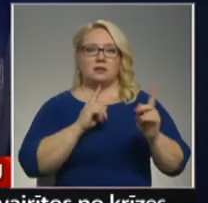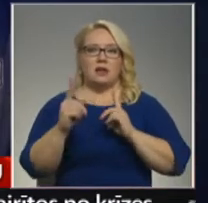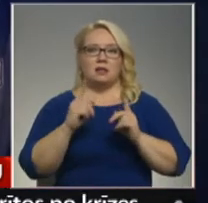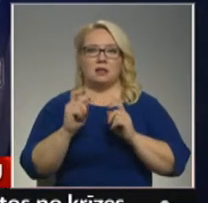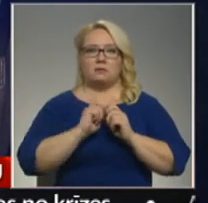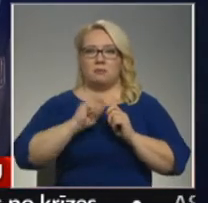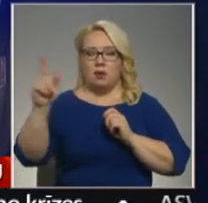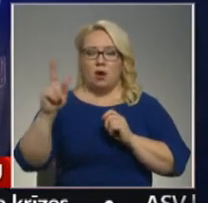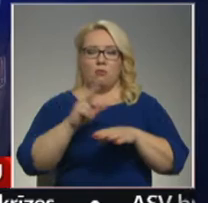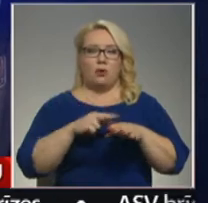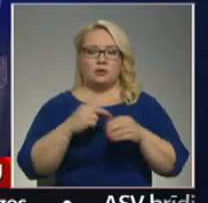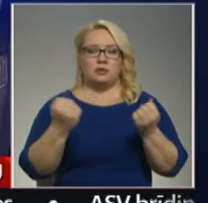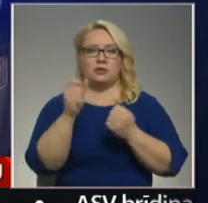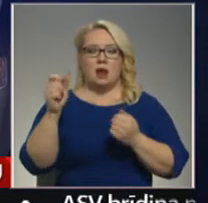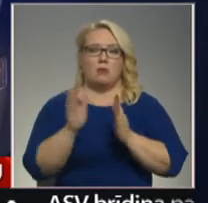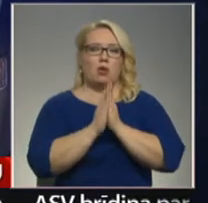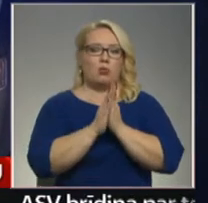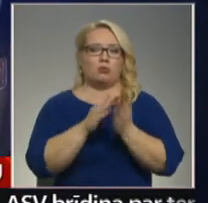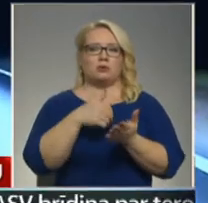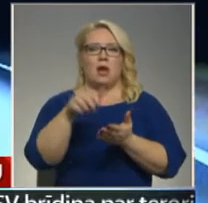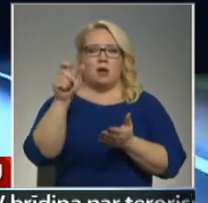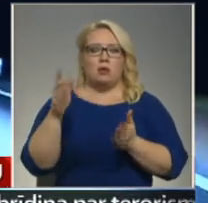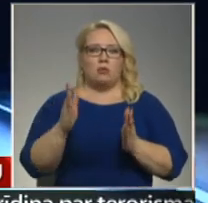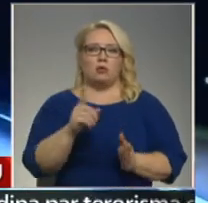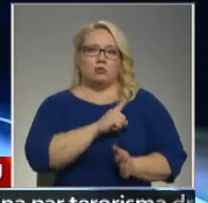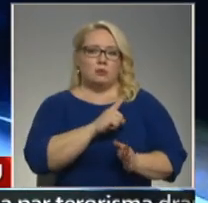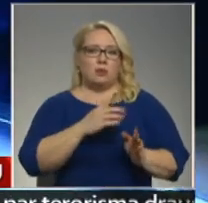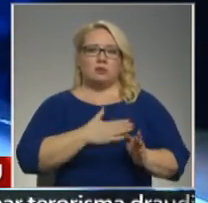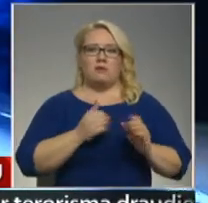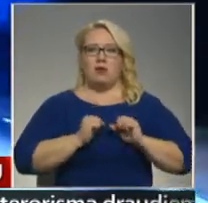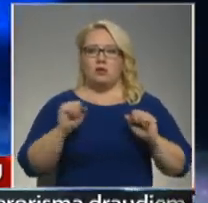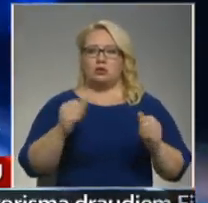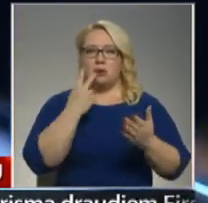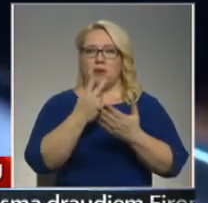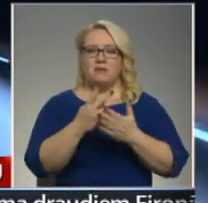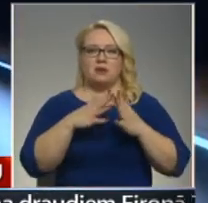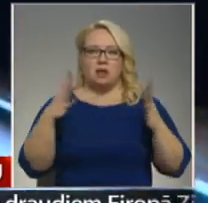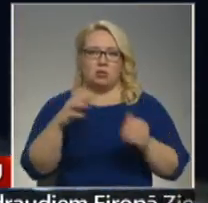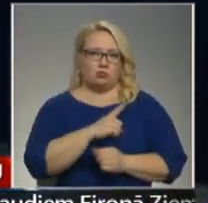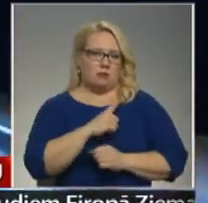palielinās, policijas darbinieki mudina kājām gājējus būt uzmanīgiem un savai drošībai pievērst jo īpaši lielu